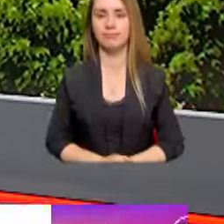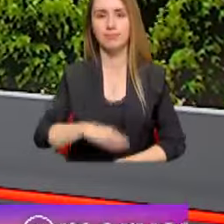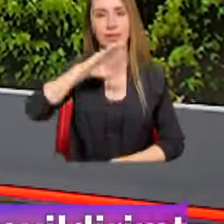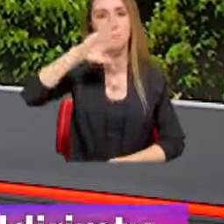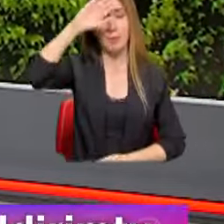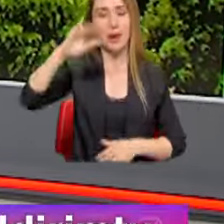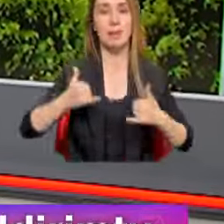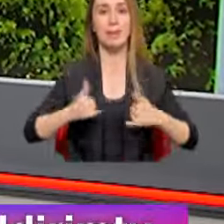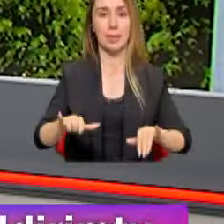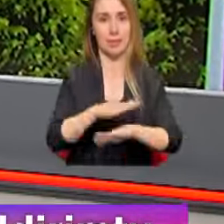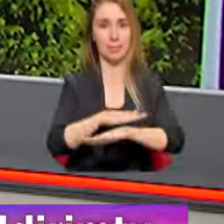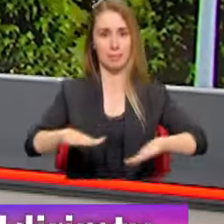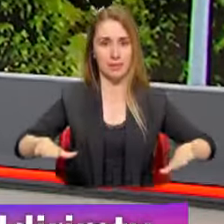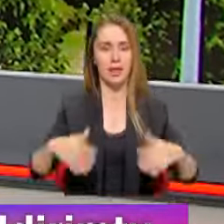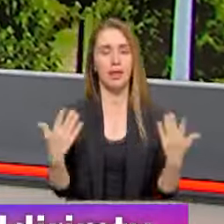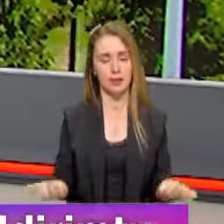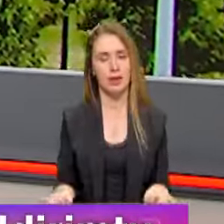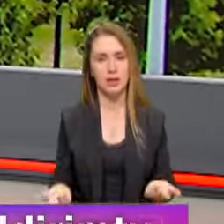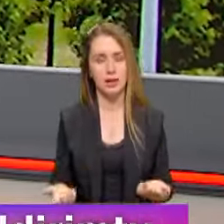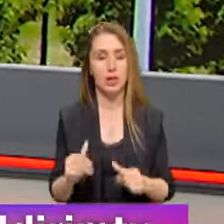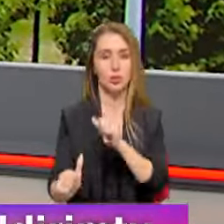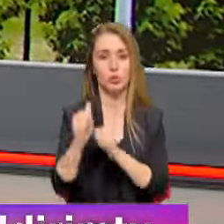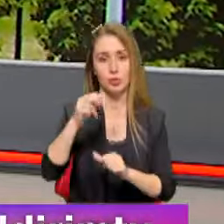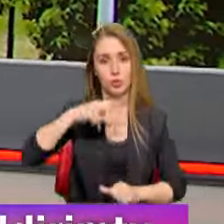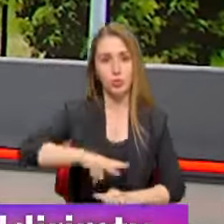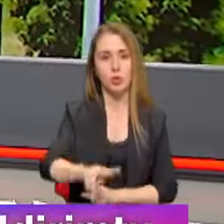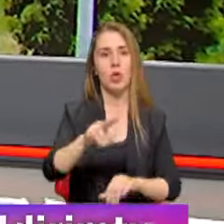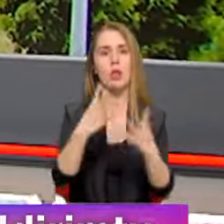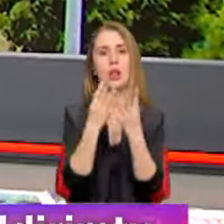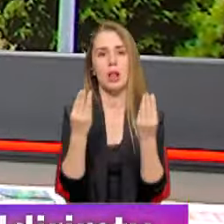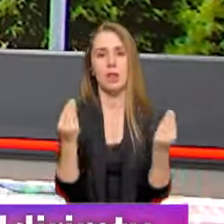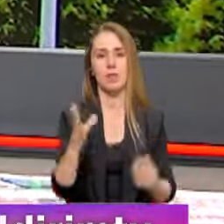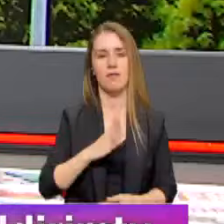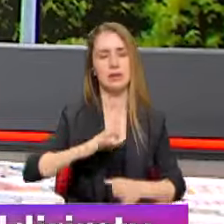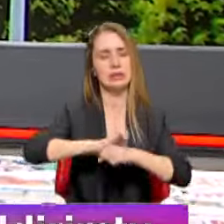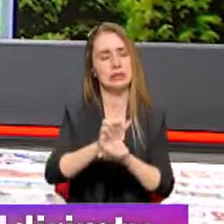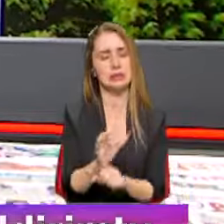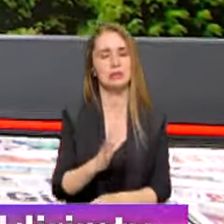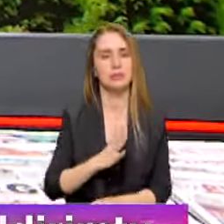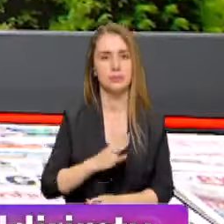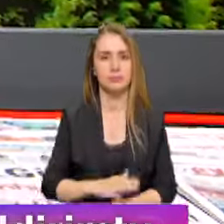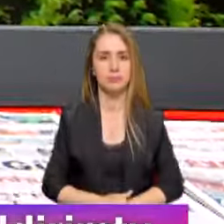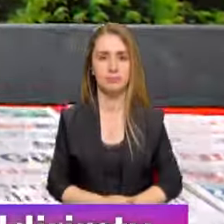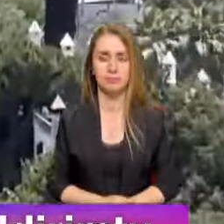Bayram tatili sona erdi ve elbette ki dönüş trafiği de oldukça çileliydi.